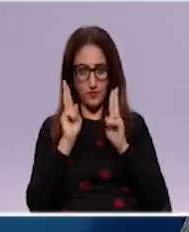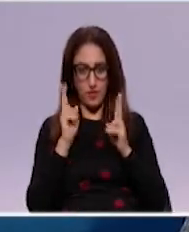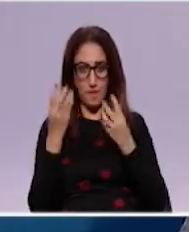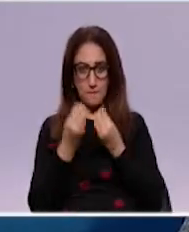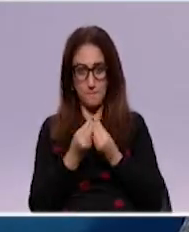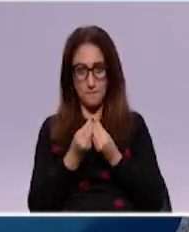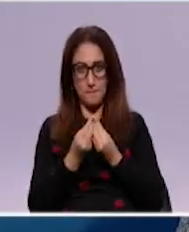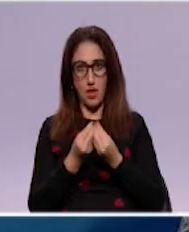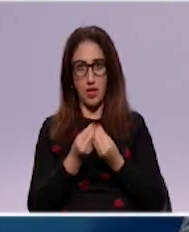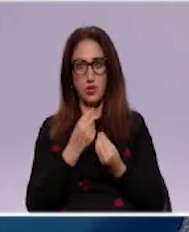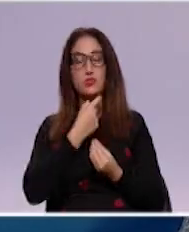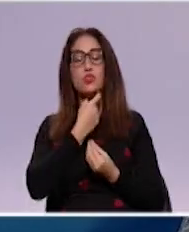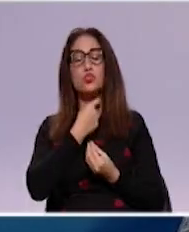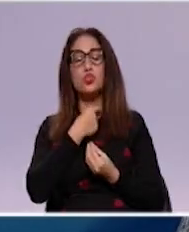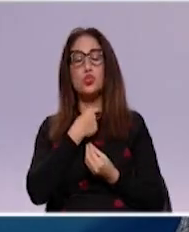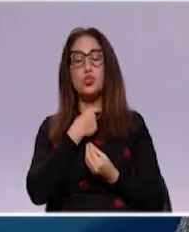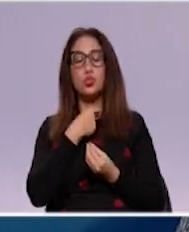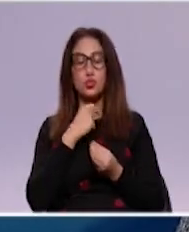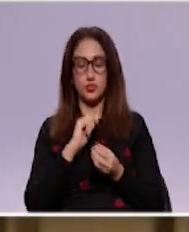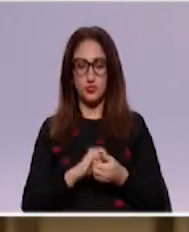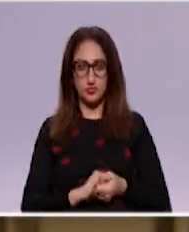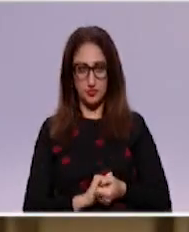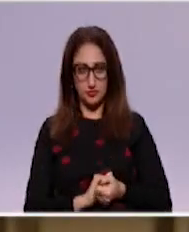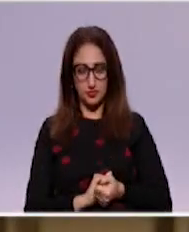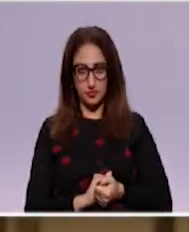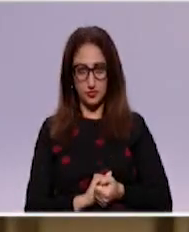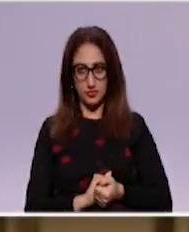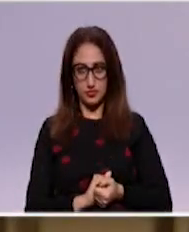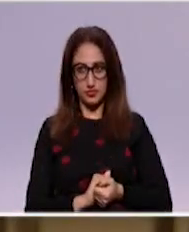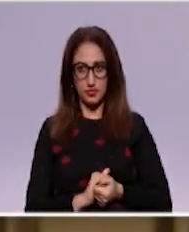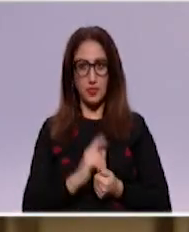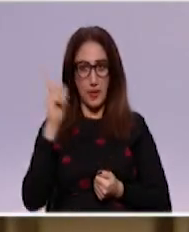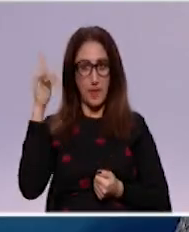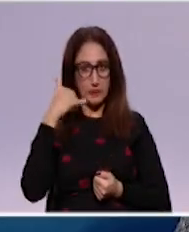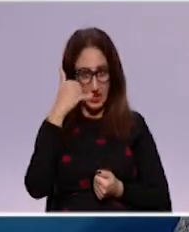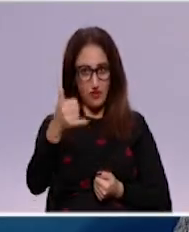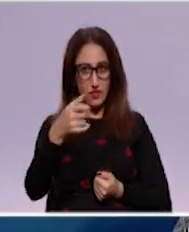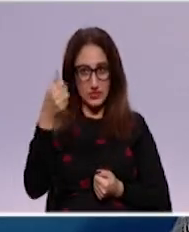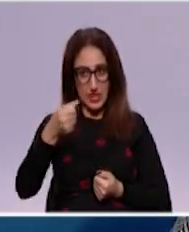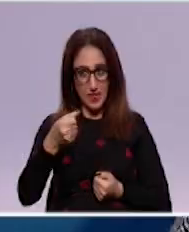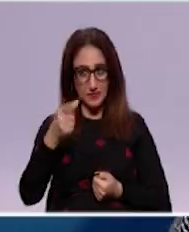فيها بصوته بس، ما كانش بيمثل. طب قولي دلوقتي عمرو دياب بيسال عليك؟